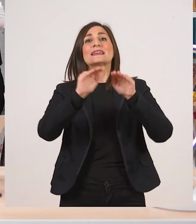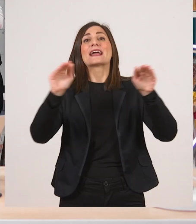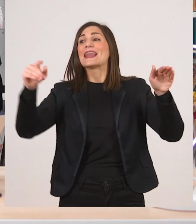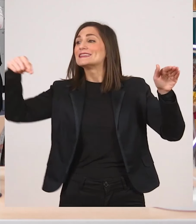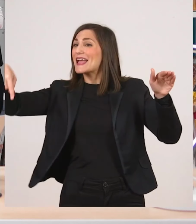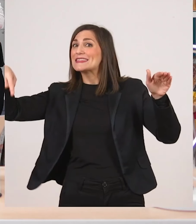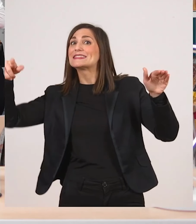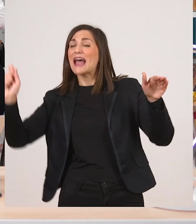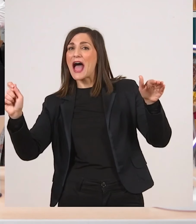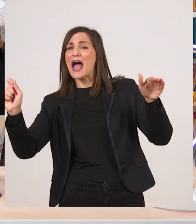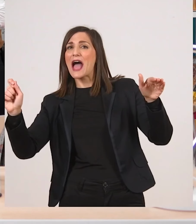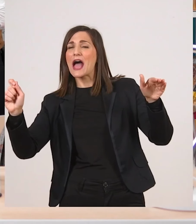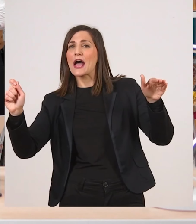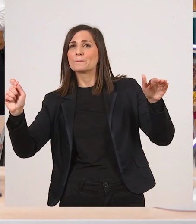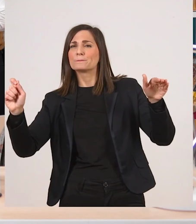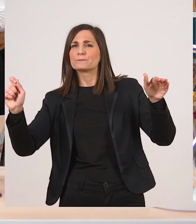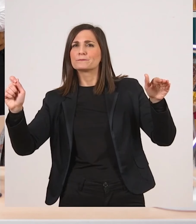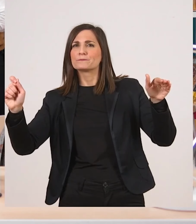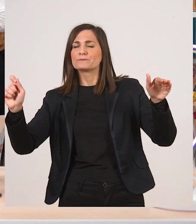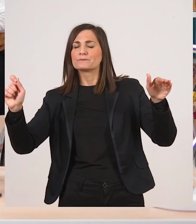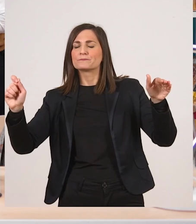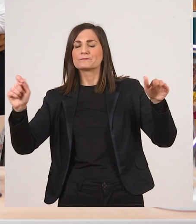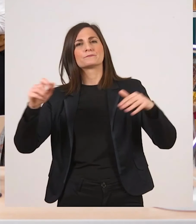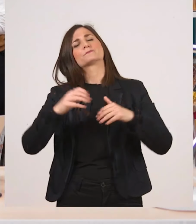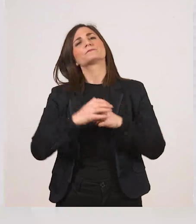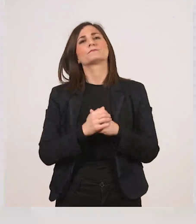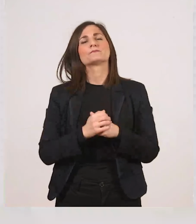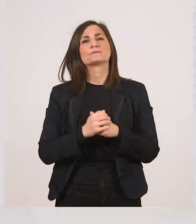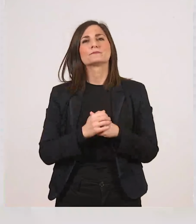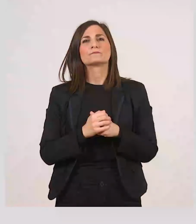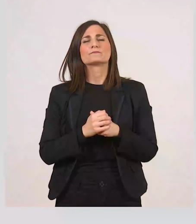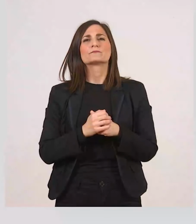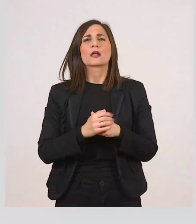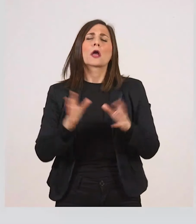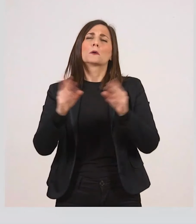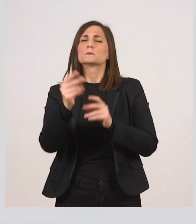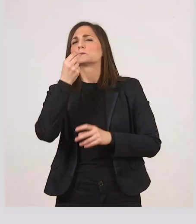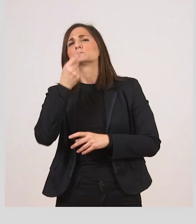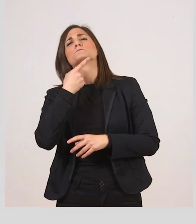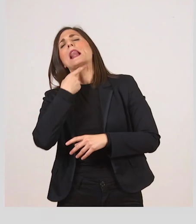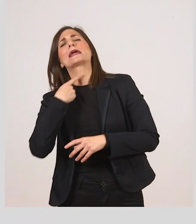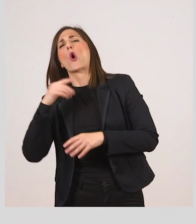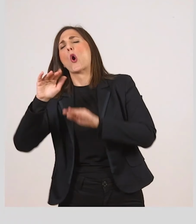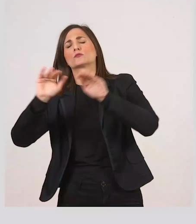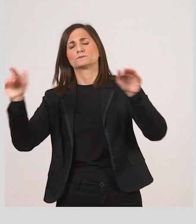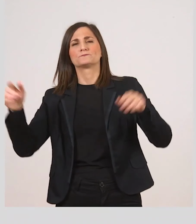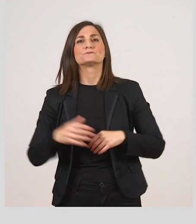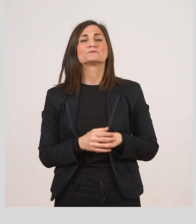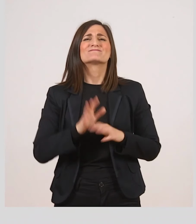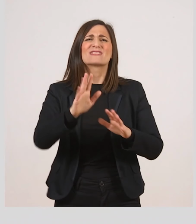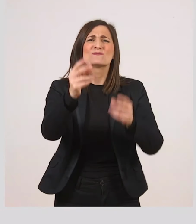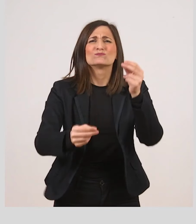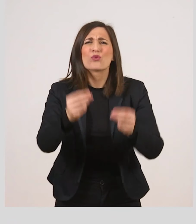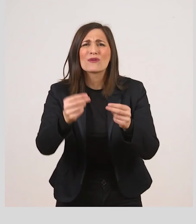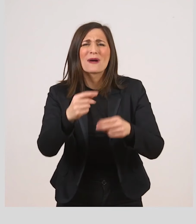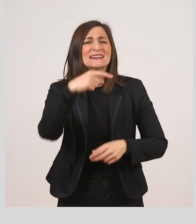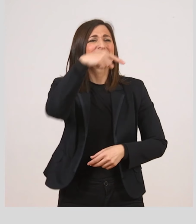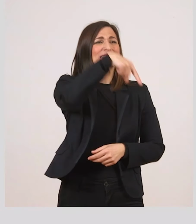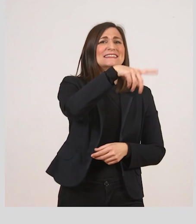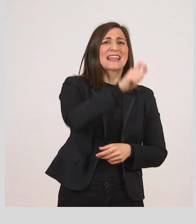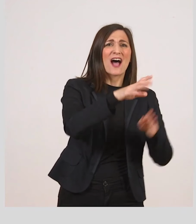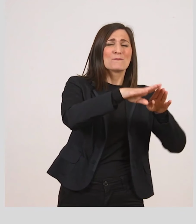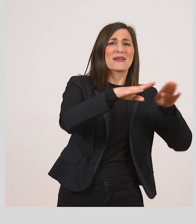Κάλεσέ τα. Το βλέπετε στη διαφάνεια το υπόλοιπο, κάλεσέ τα, για το επιδόρπιο. Εδώ, παιδιά, έχω ένα πρόβλημα. Το τα,